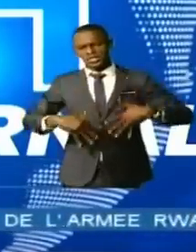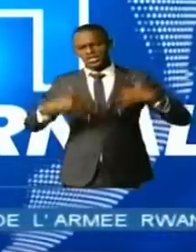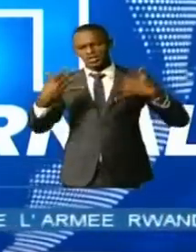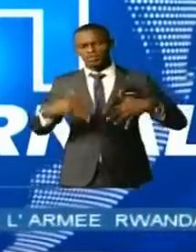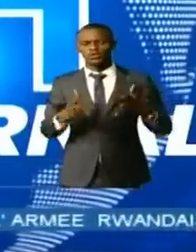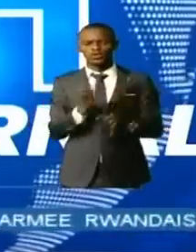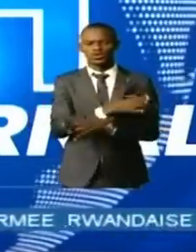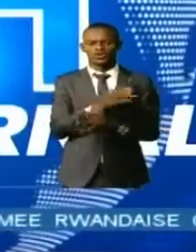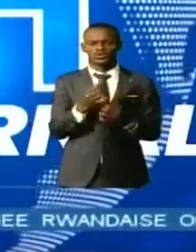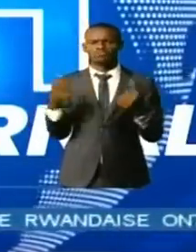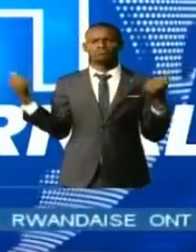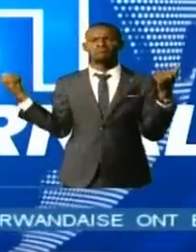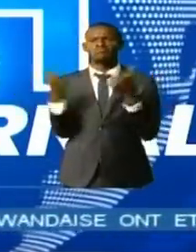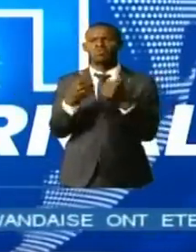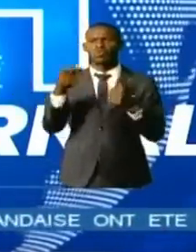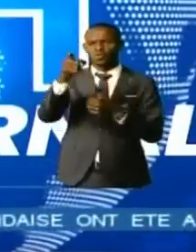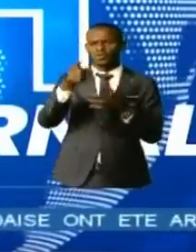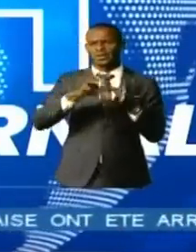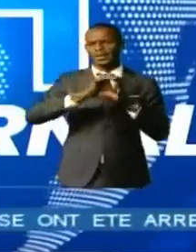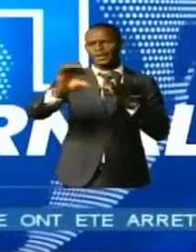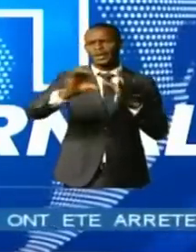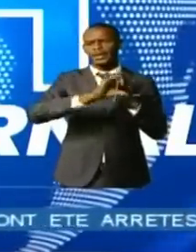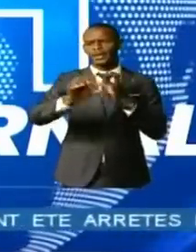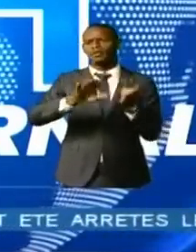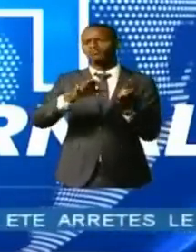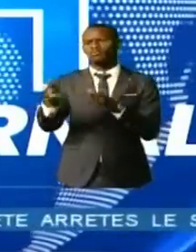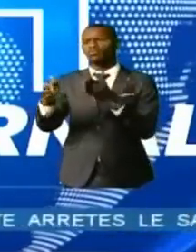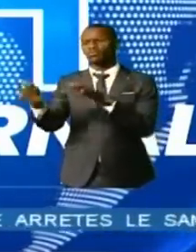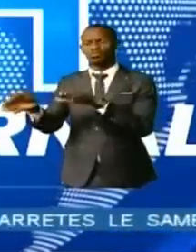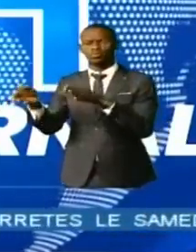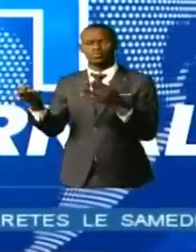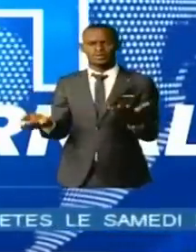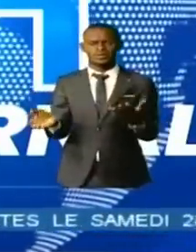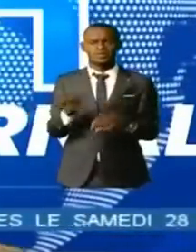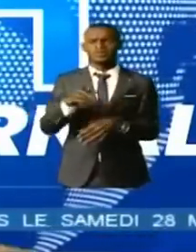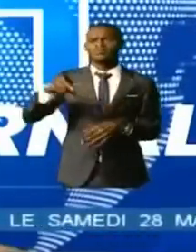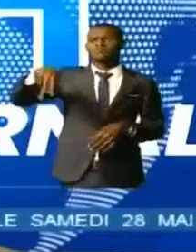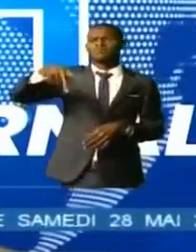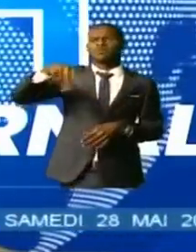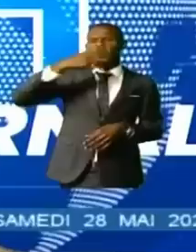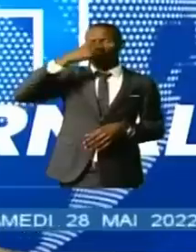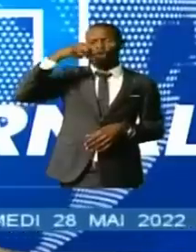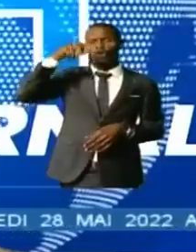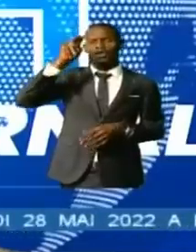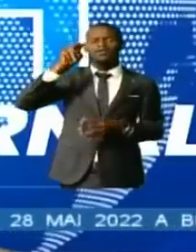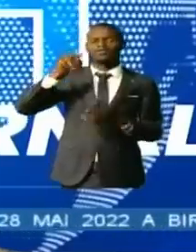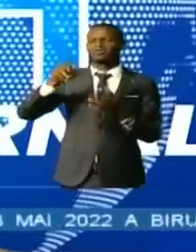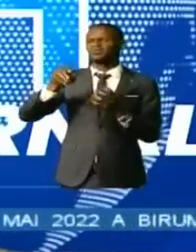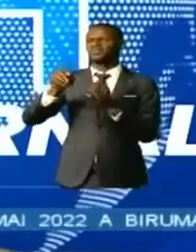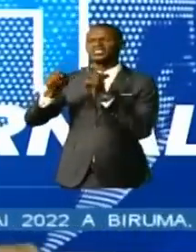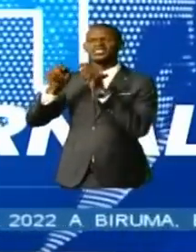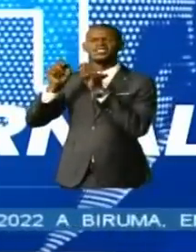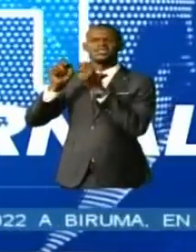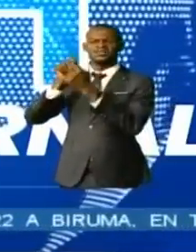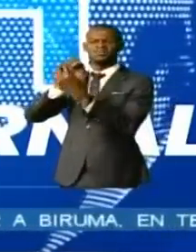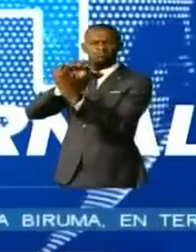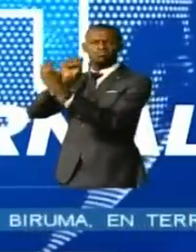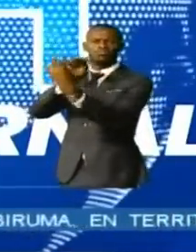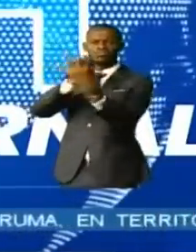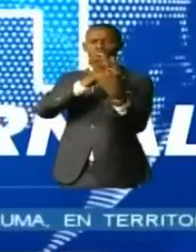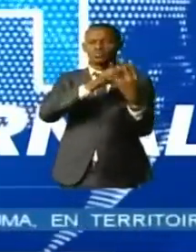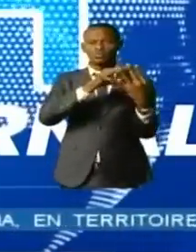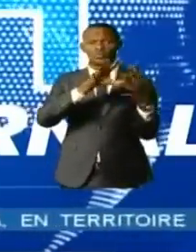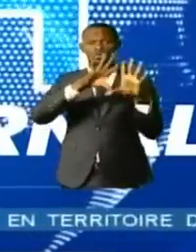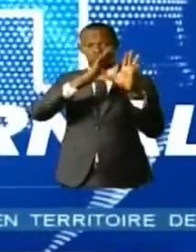de 6 morts, la situation sécuritaire préoccupante dans la province du Nord Kivu, des sujets abordés dans l'actualité en 5 minutes avec